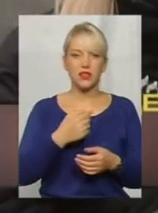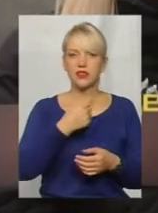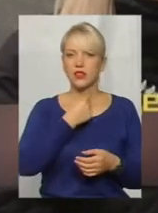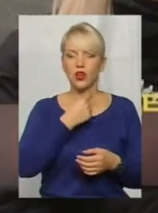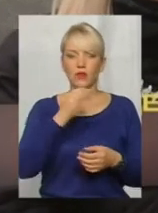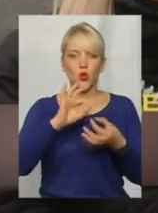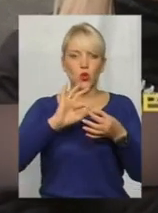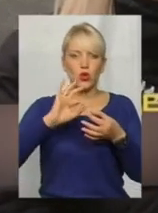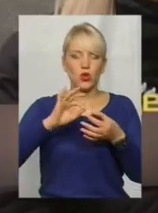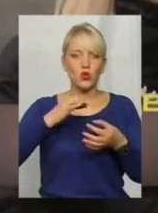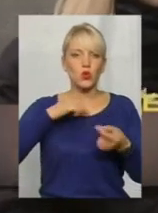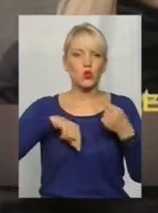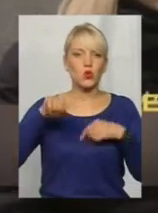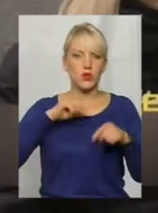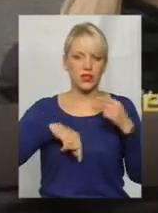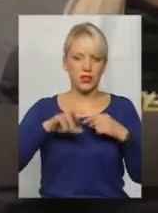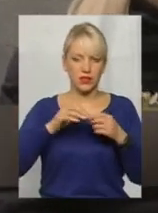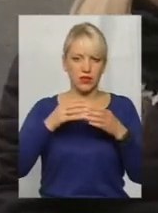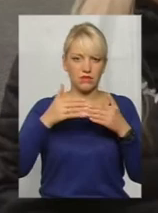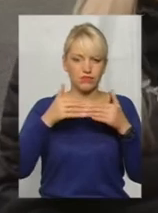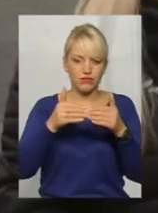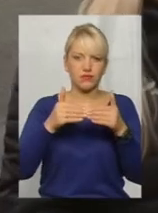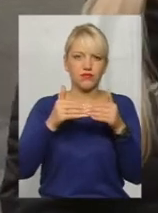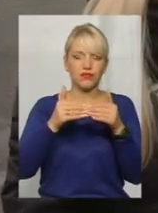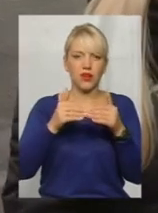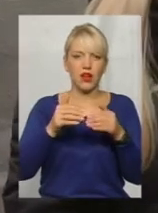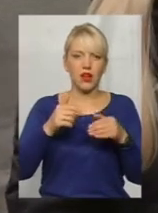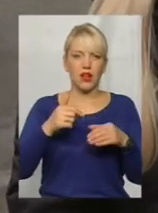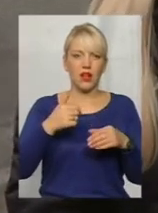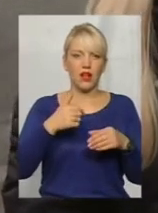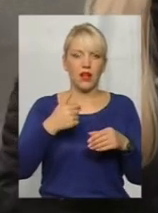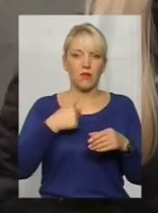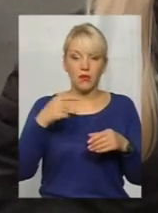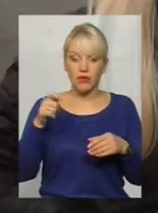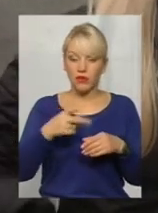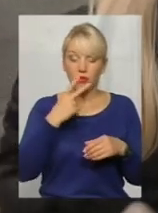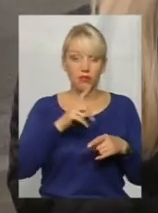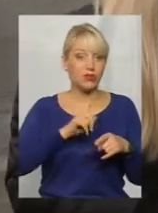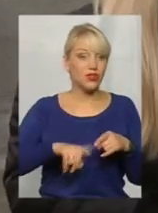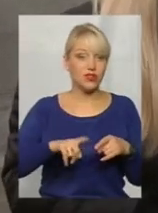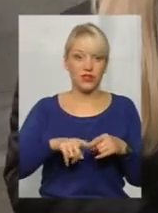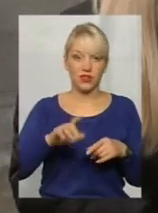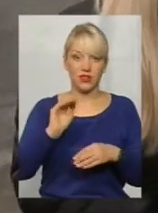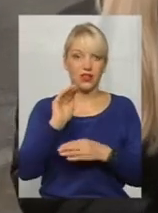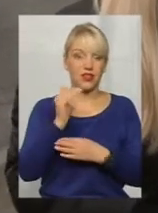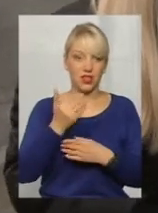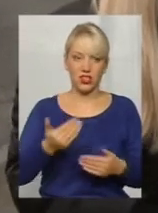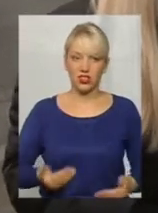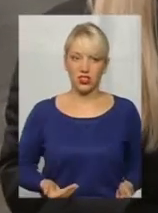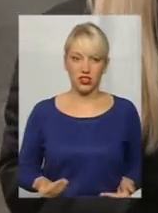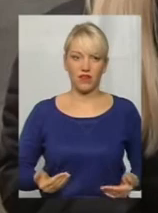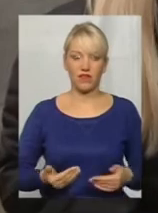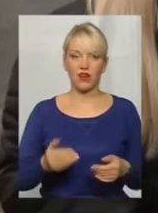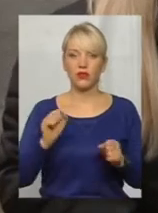я отут, ми під'їхали сюди, я почала дзвонити на швидку і кажу, біжіть, бо дитина жива. Ну,